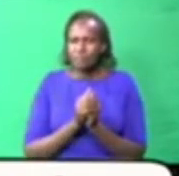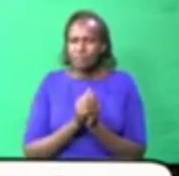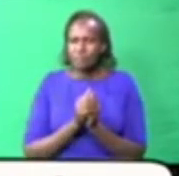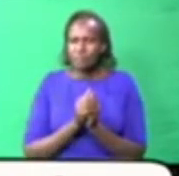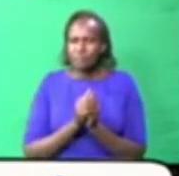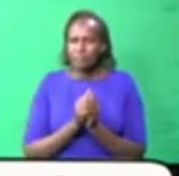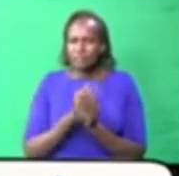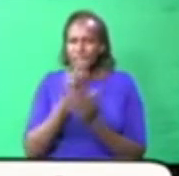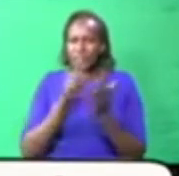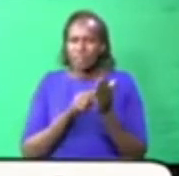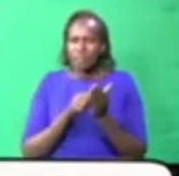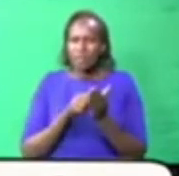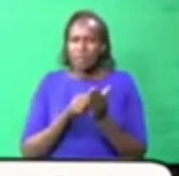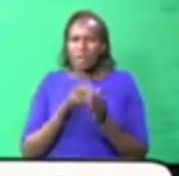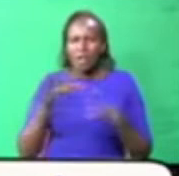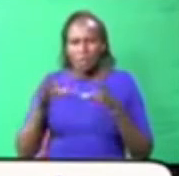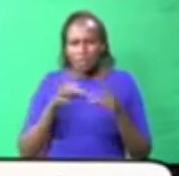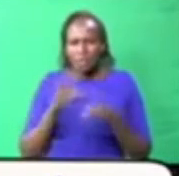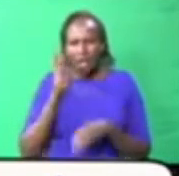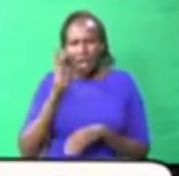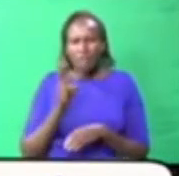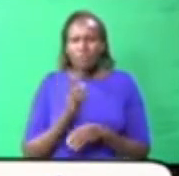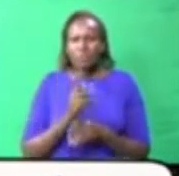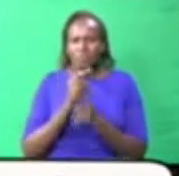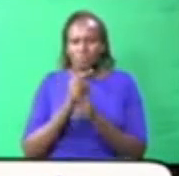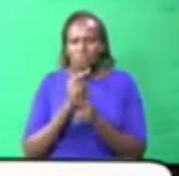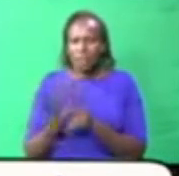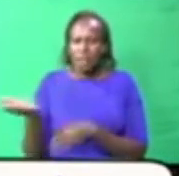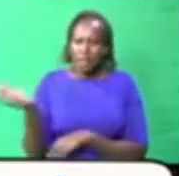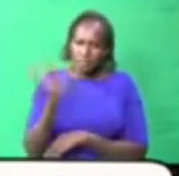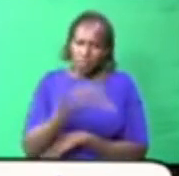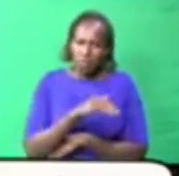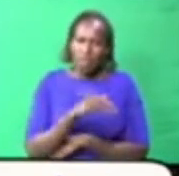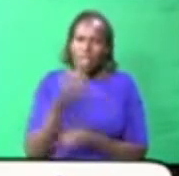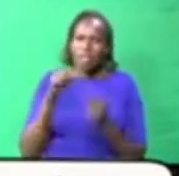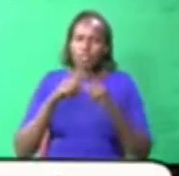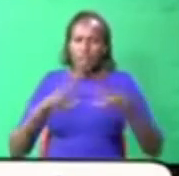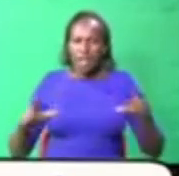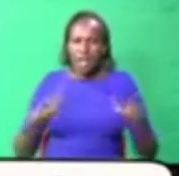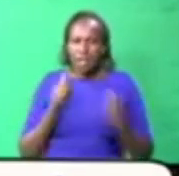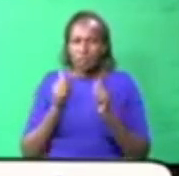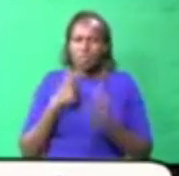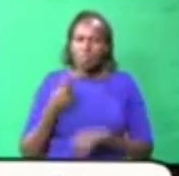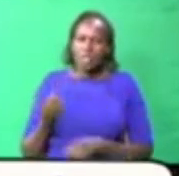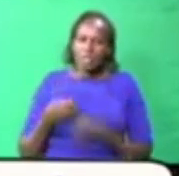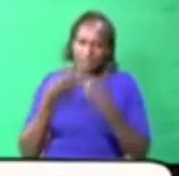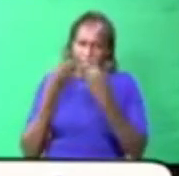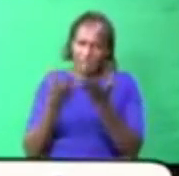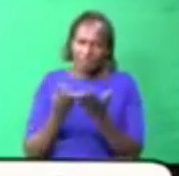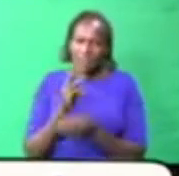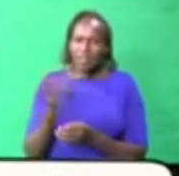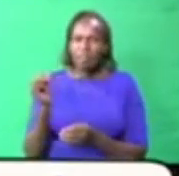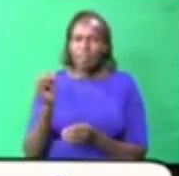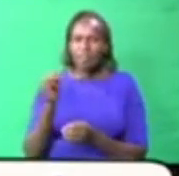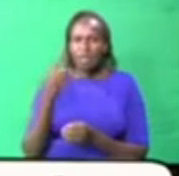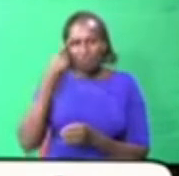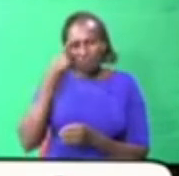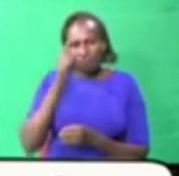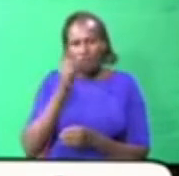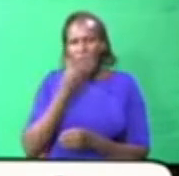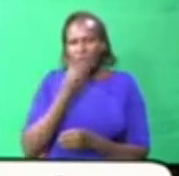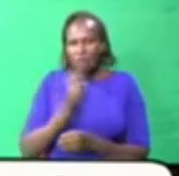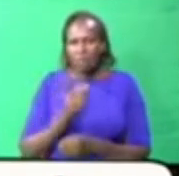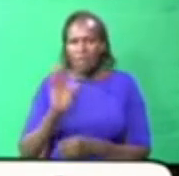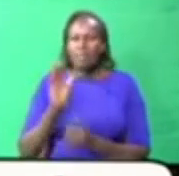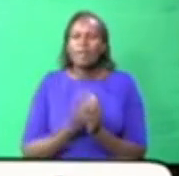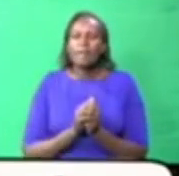this is what I will do. I will restore them to the land I gave them to their forefathers. As sure